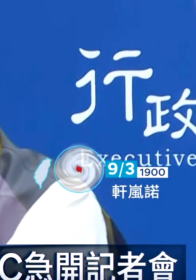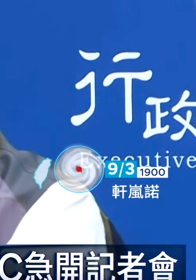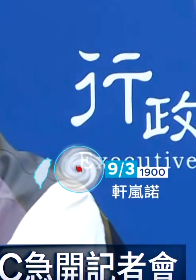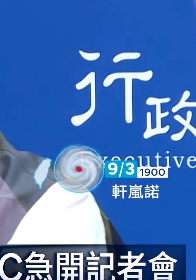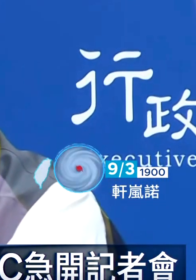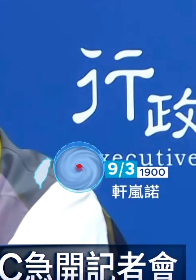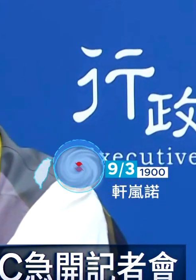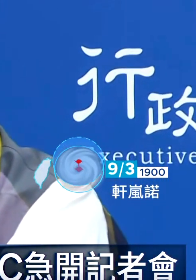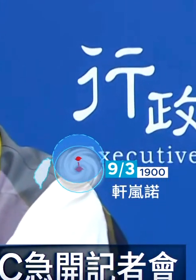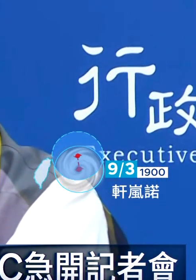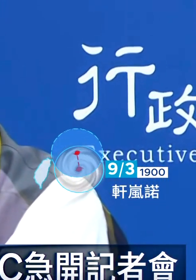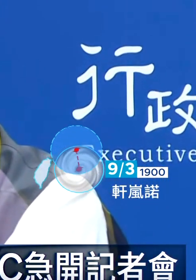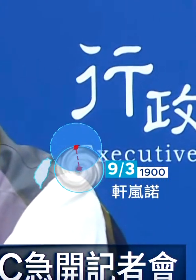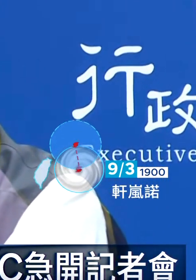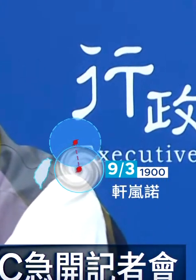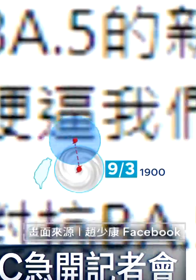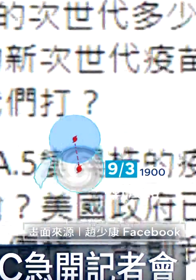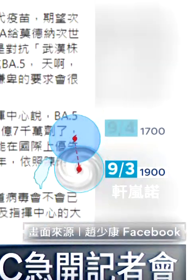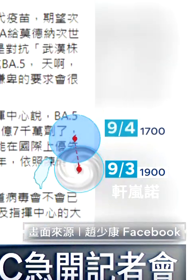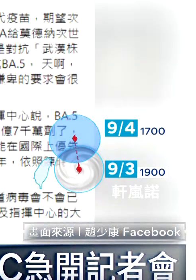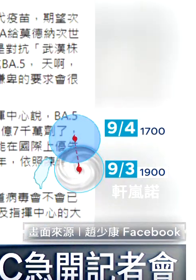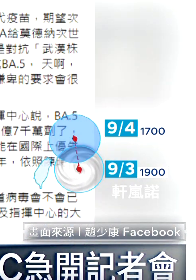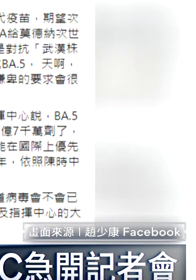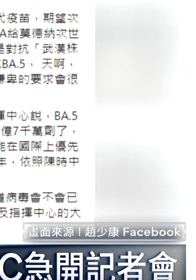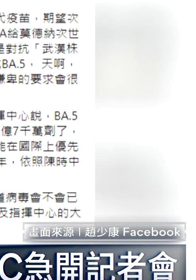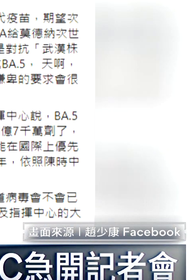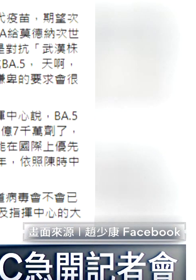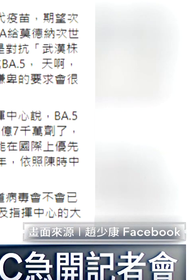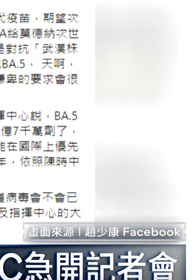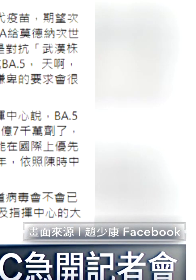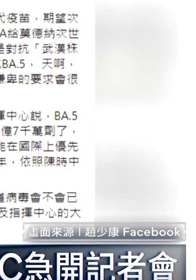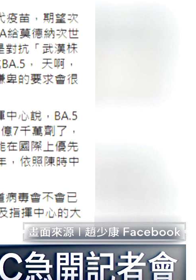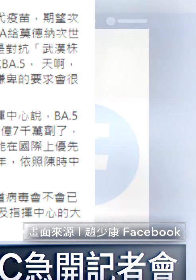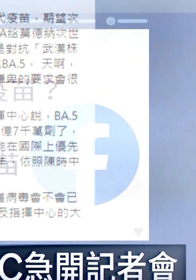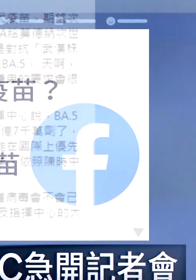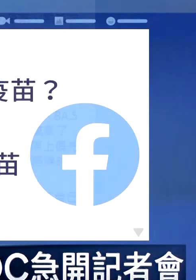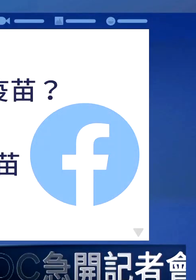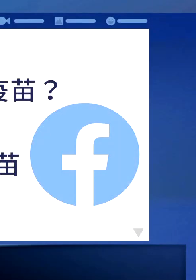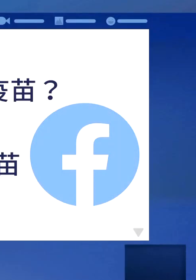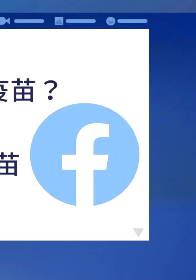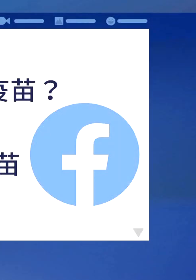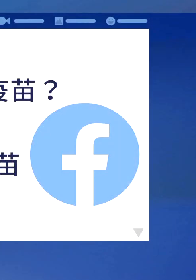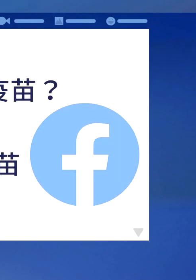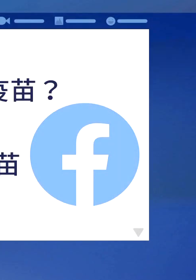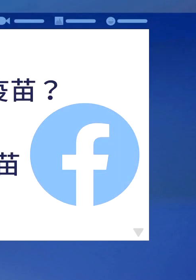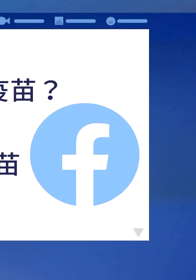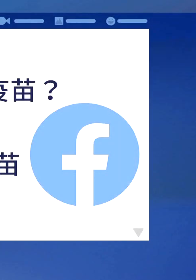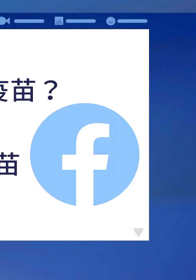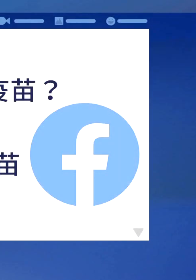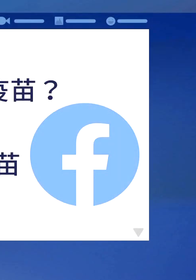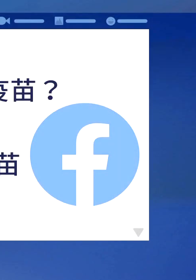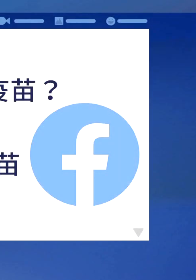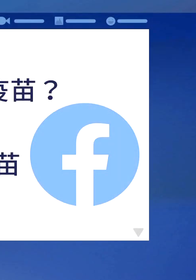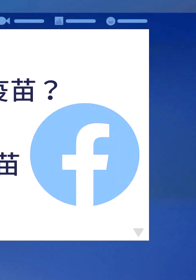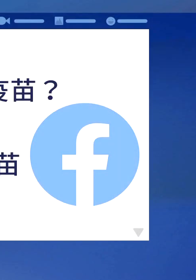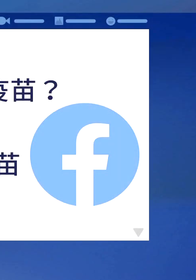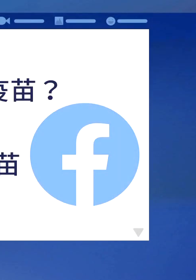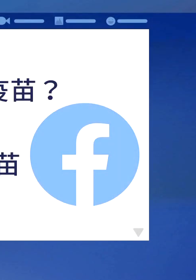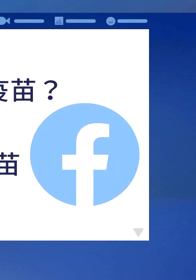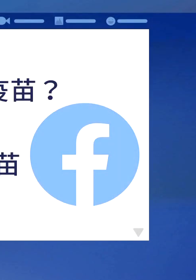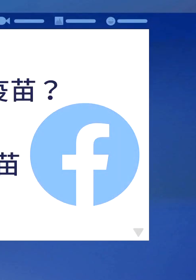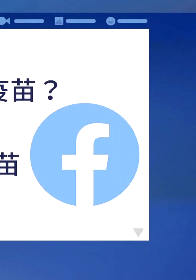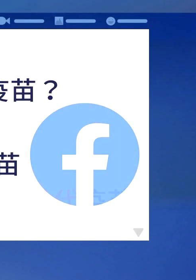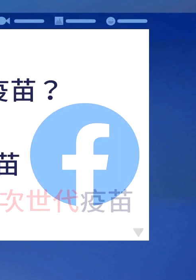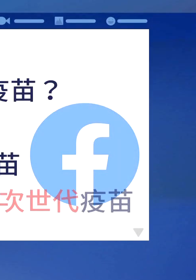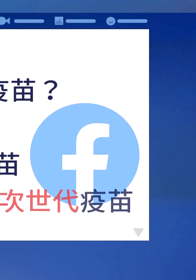董事长赵少康的这篇贴文。赵少康在脸书质疑政府买的疫苗是对抗武汉株加 BA.1 的次世